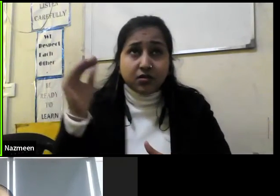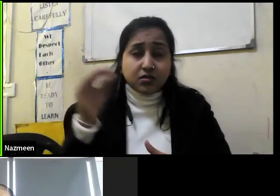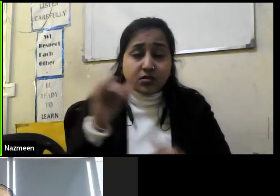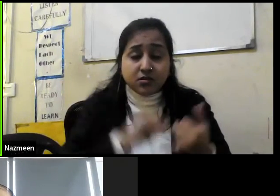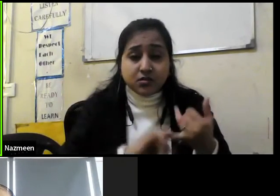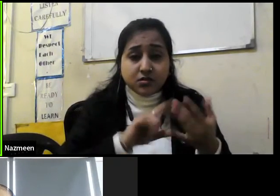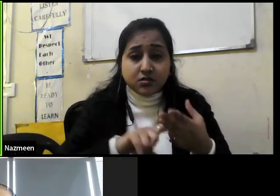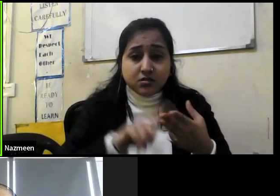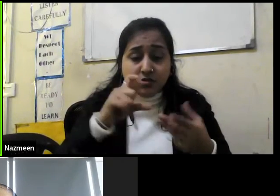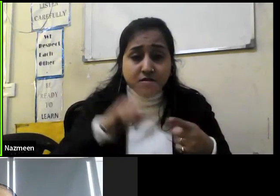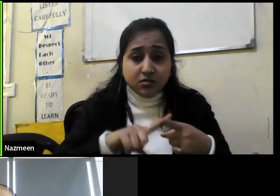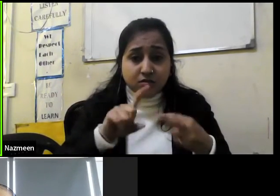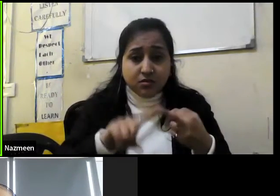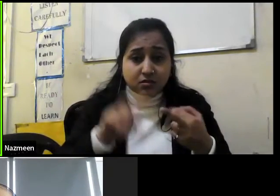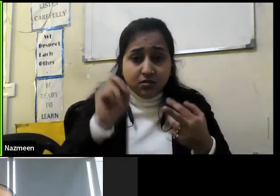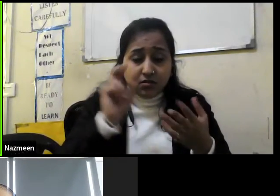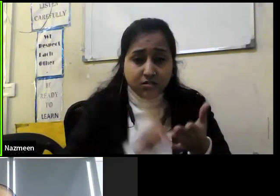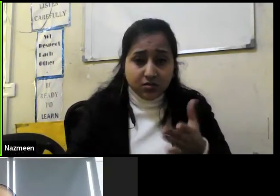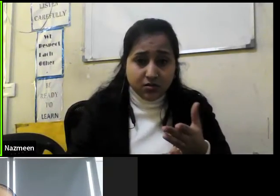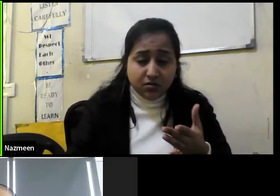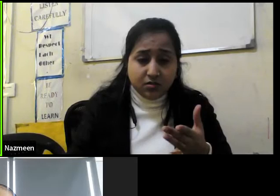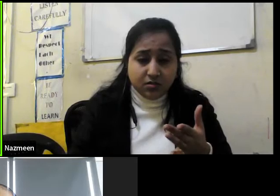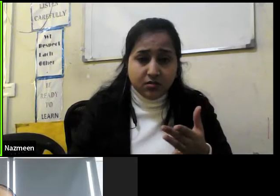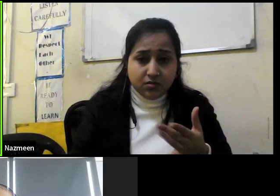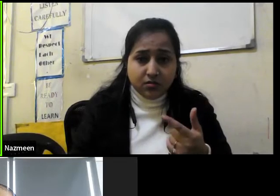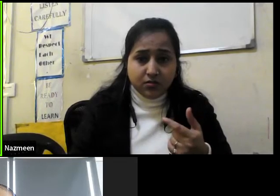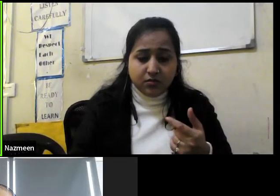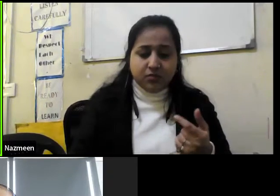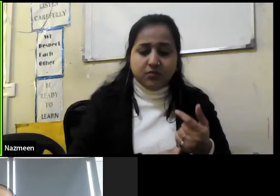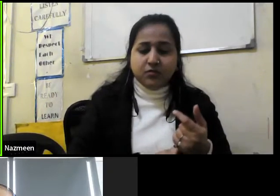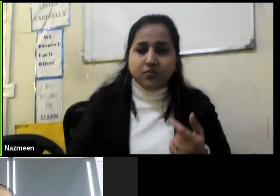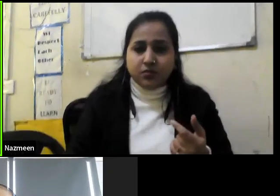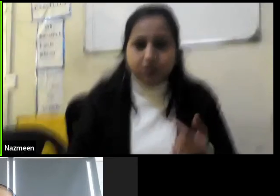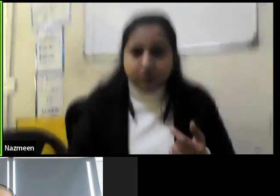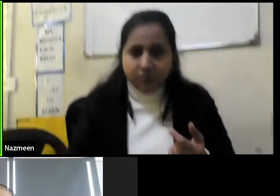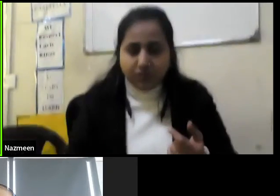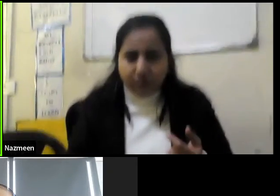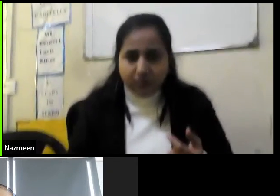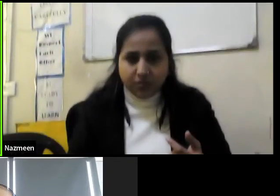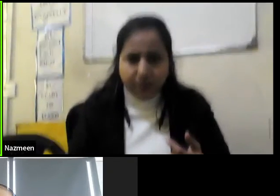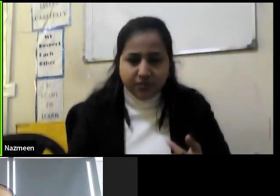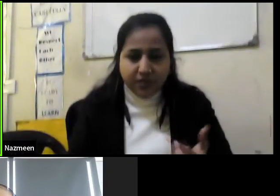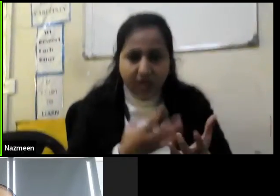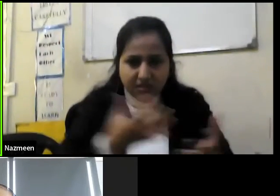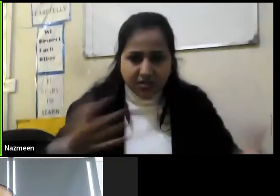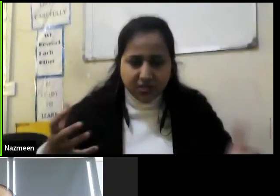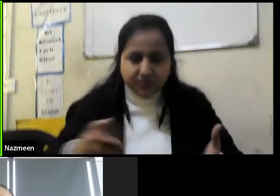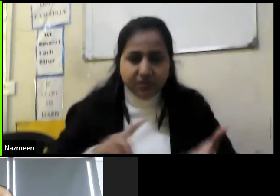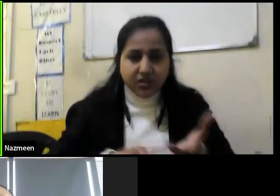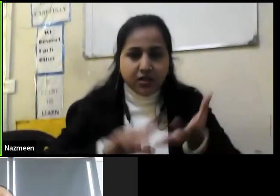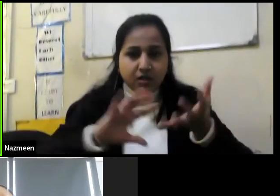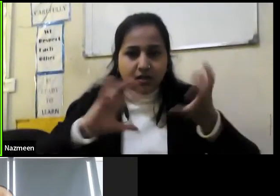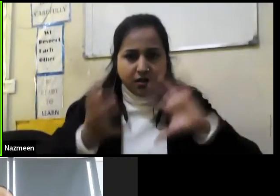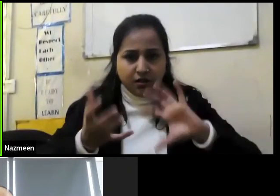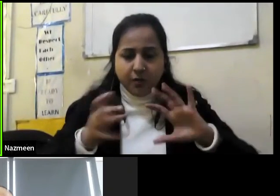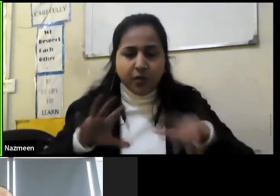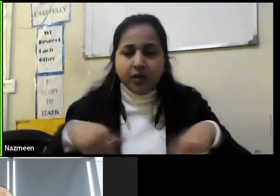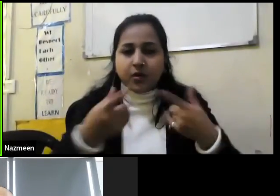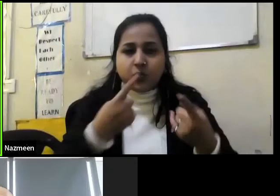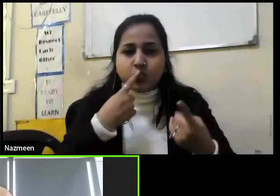Patent Act 1970, it must be prohibited to granting patent for assistive technology. आपका क्या कहना है